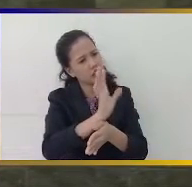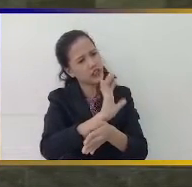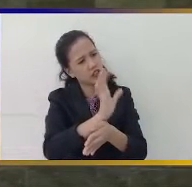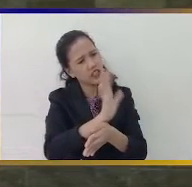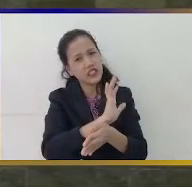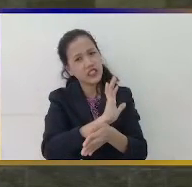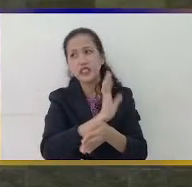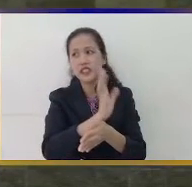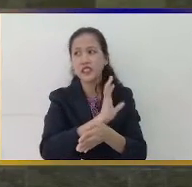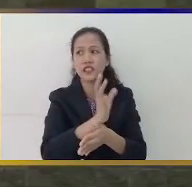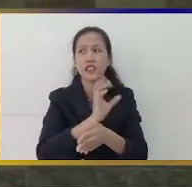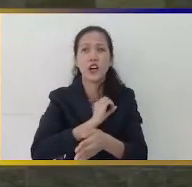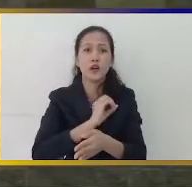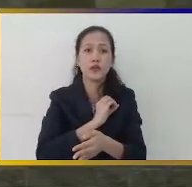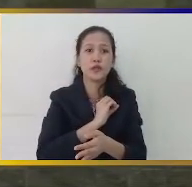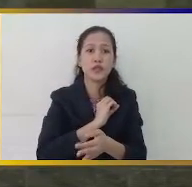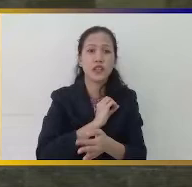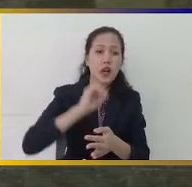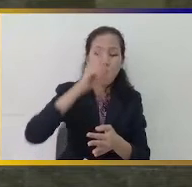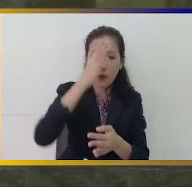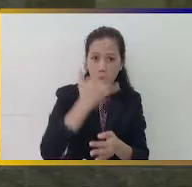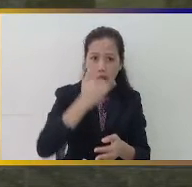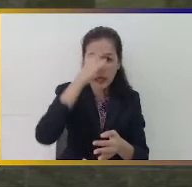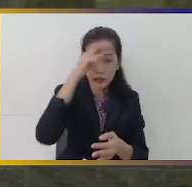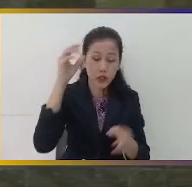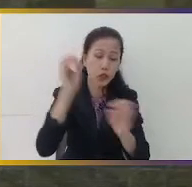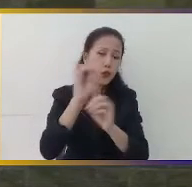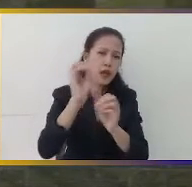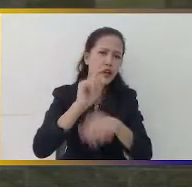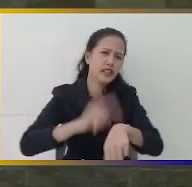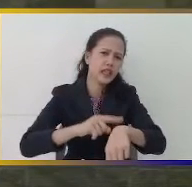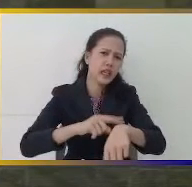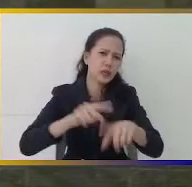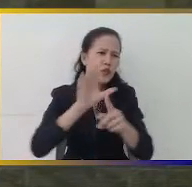wala na pong time para i-entertain yung kanila pong mga anak.